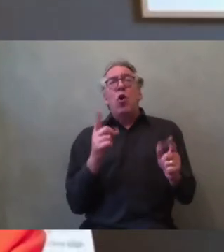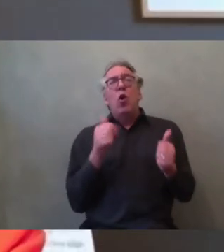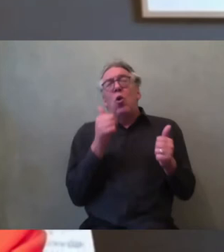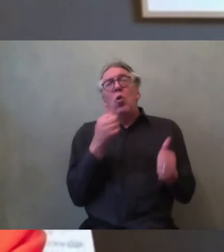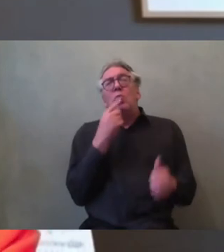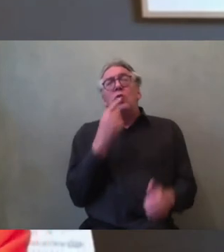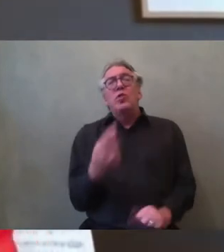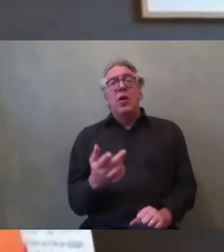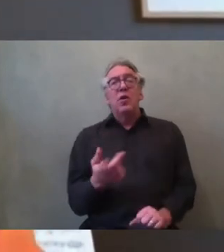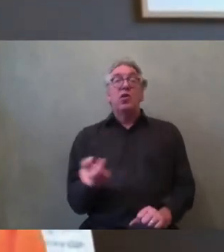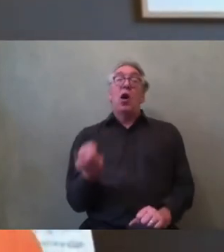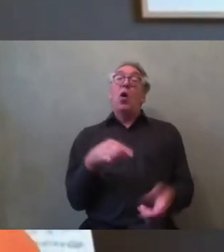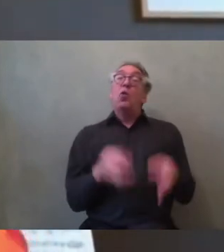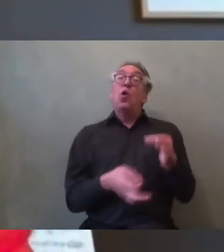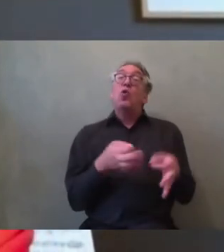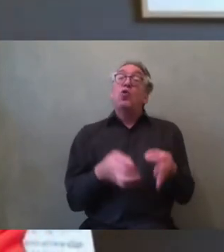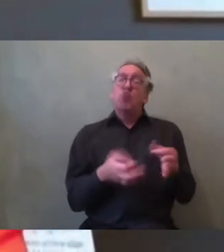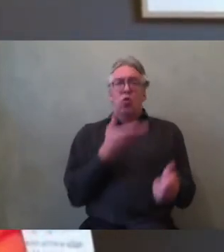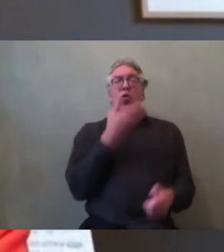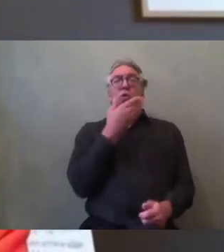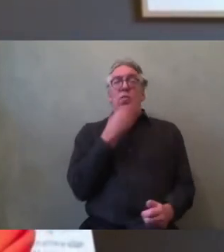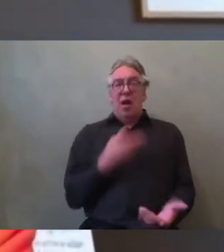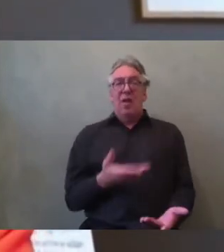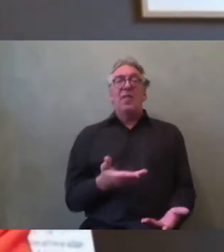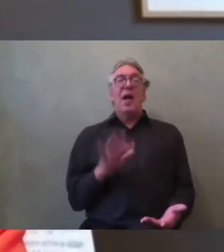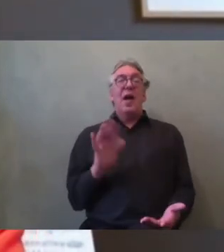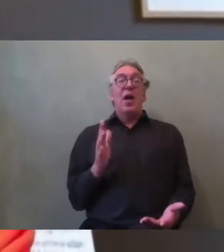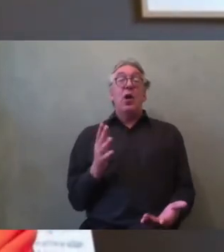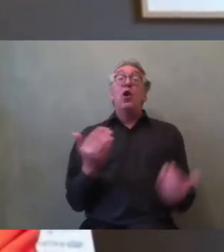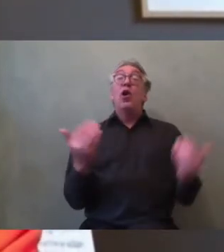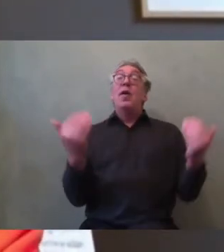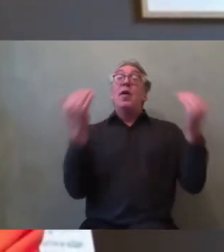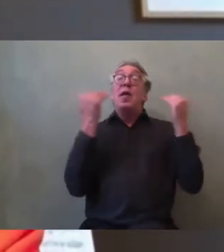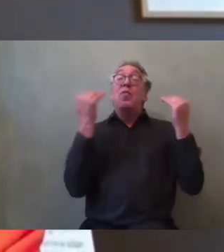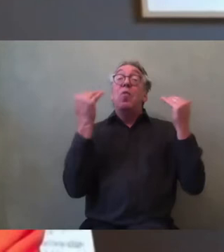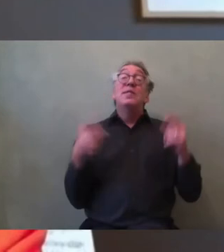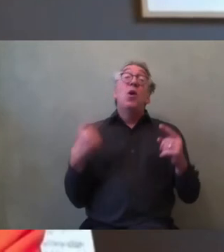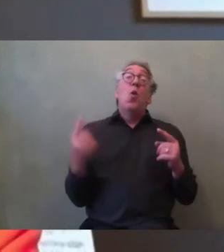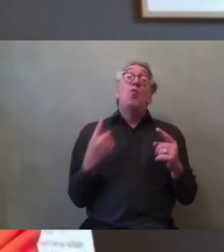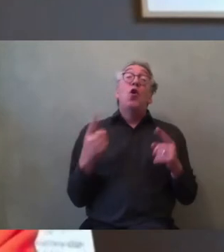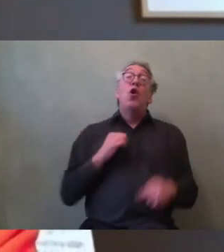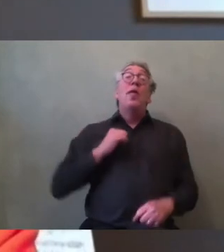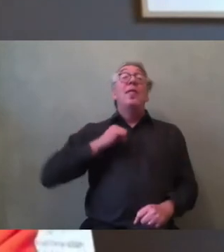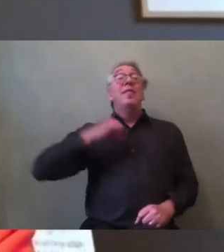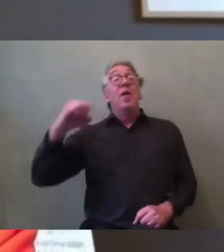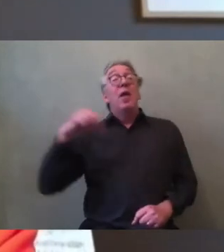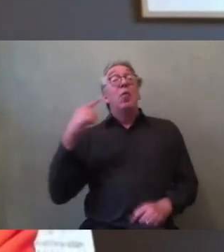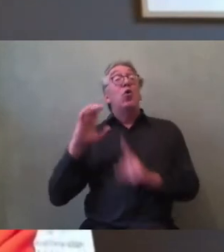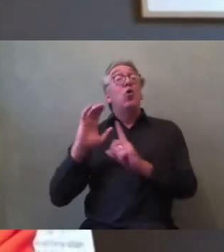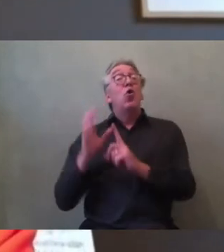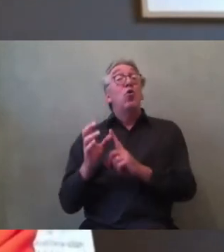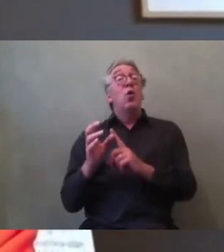het onderzoek ook wel blijkt dat eigenlijk de informatie over deelname aan cultuur en vooral ook